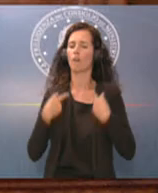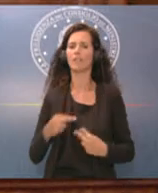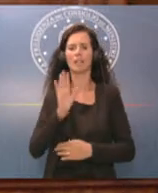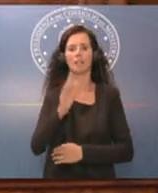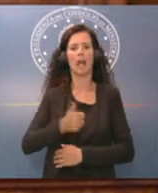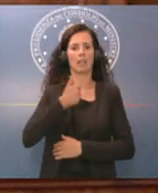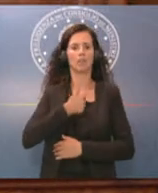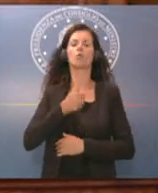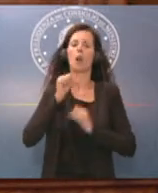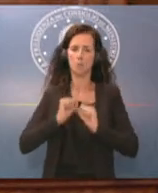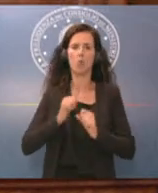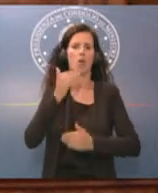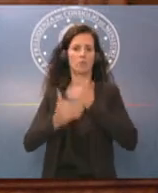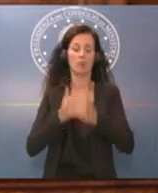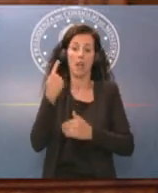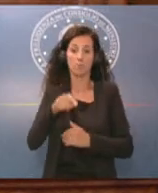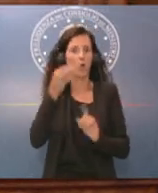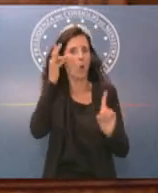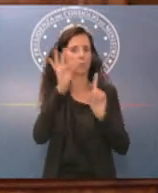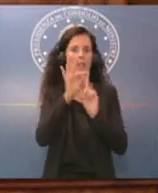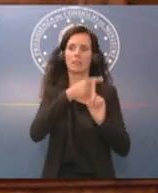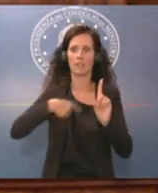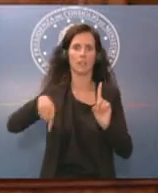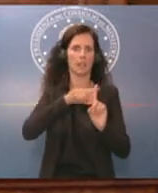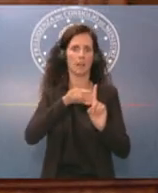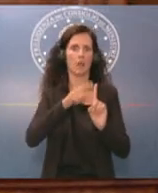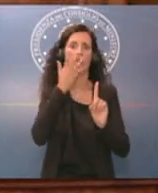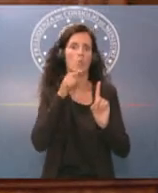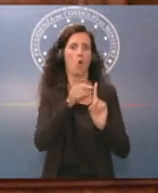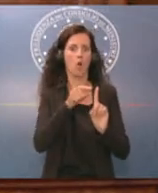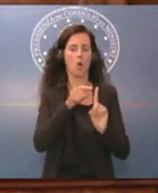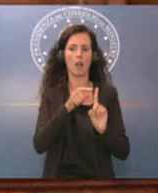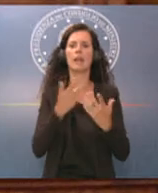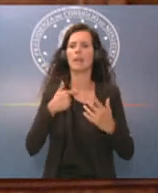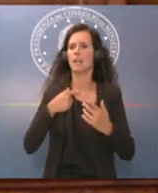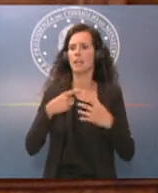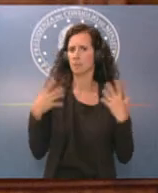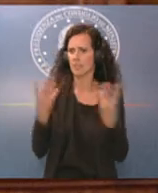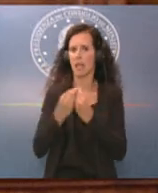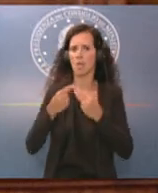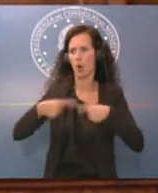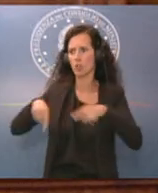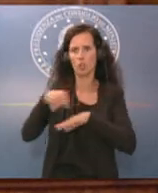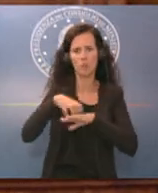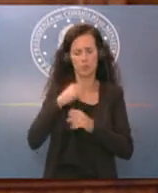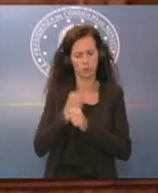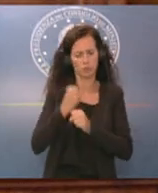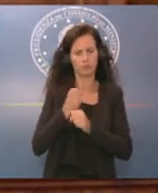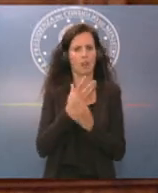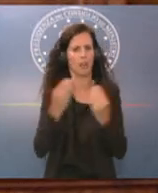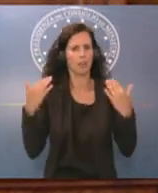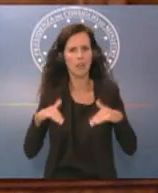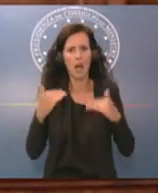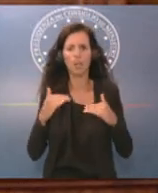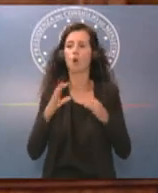individuale. Questo è il nostro grande obiettivo. Stiamo cercando di fare molto, in tutto il Consiglio dei Ministri vedo anche i colleghi che hanno dimostrato